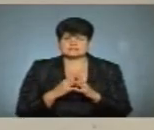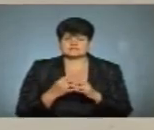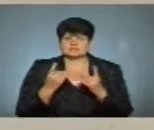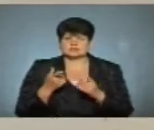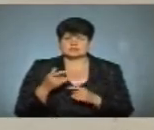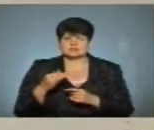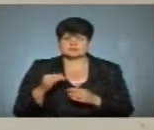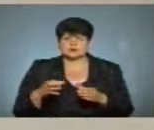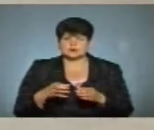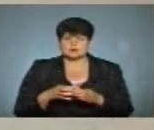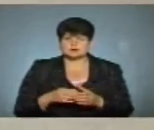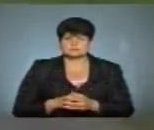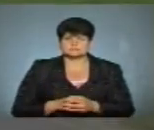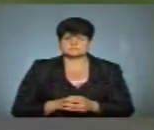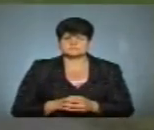громади.